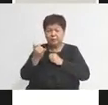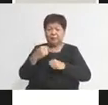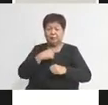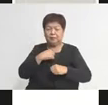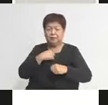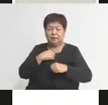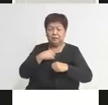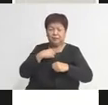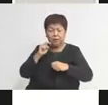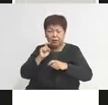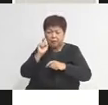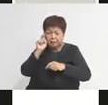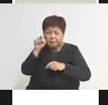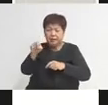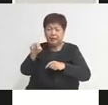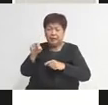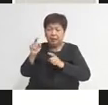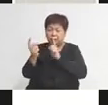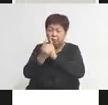application with the